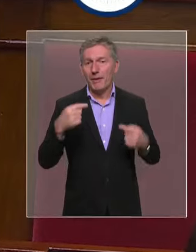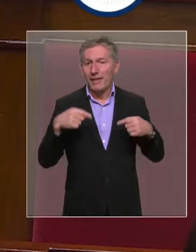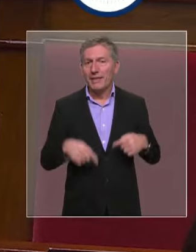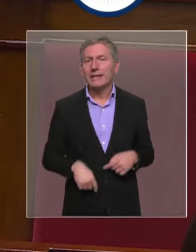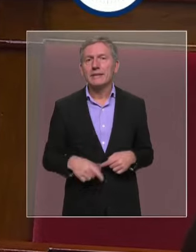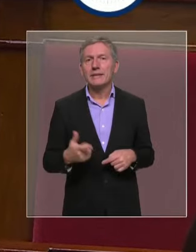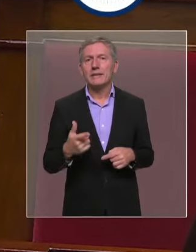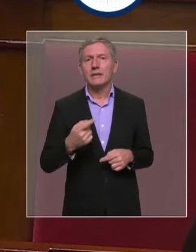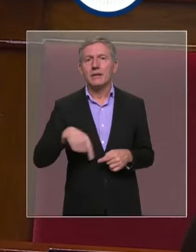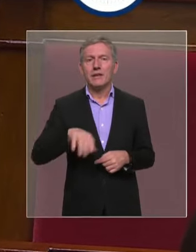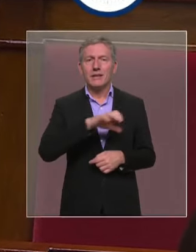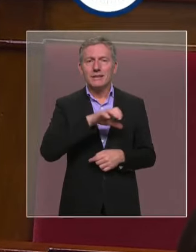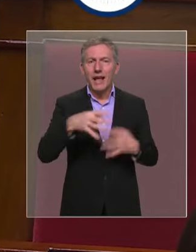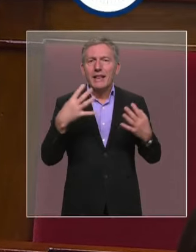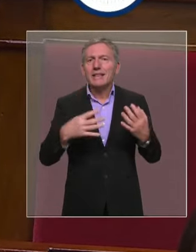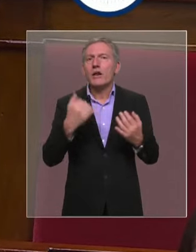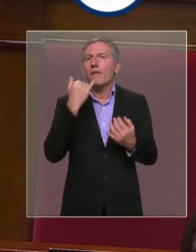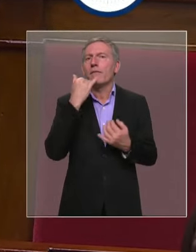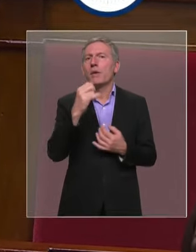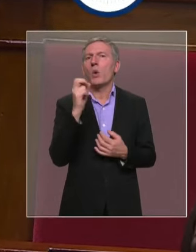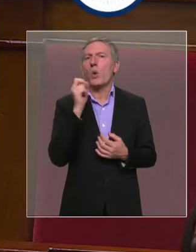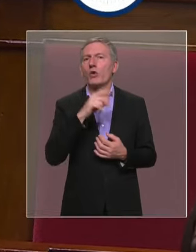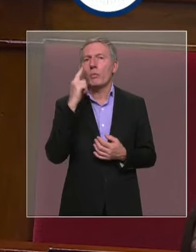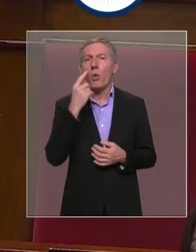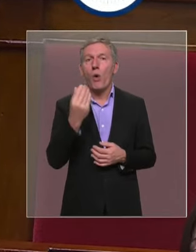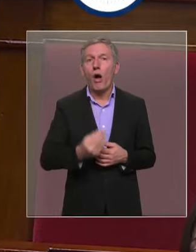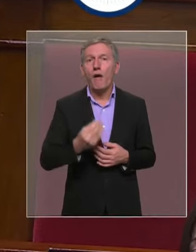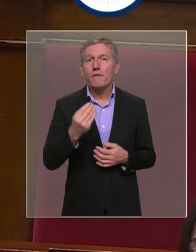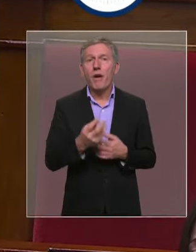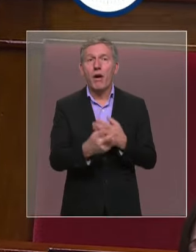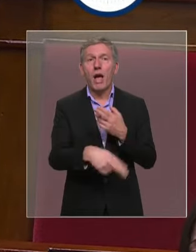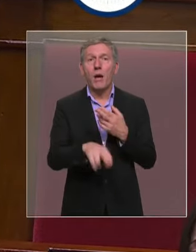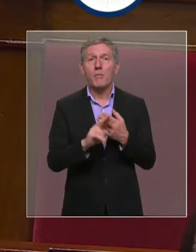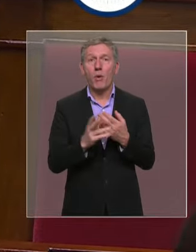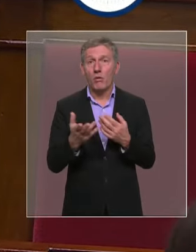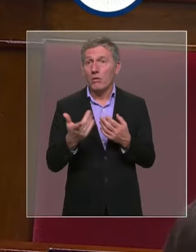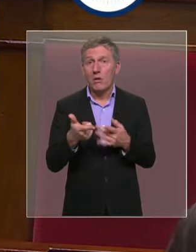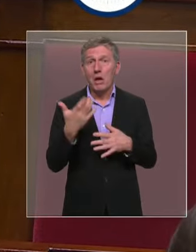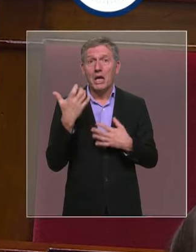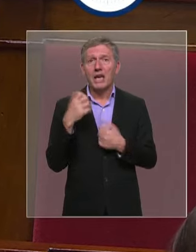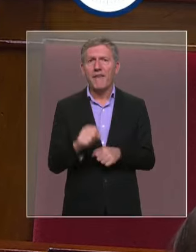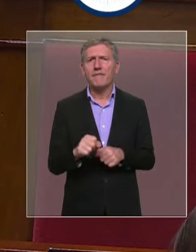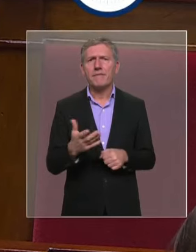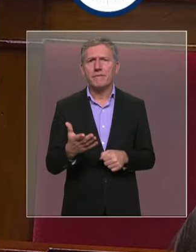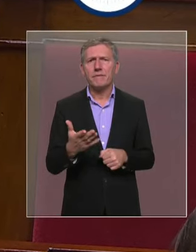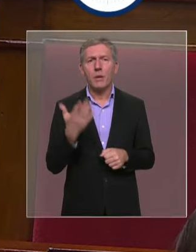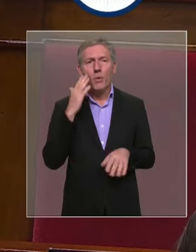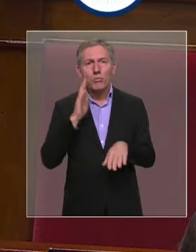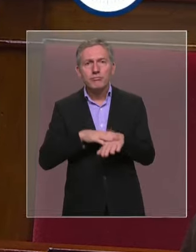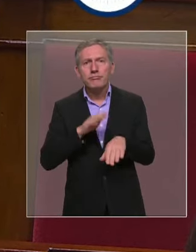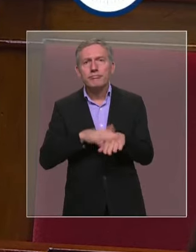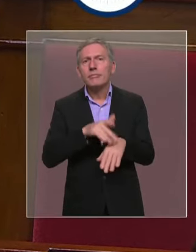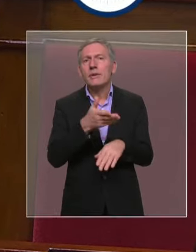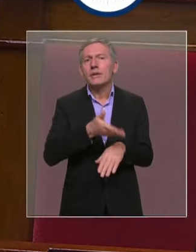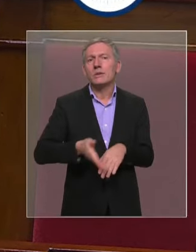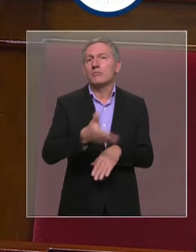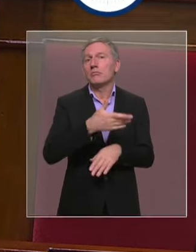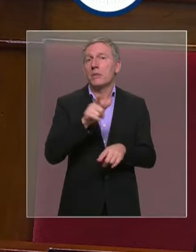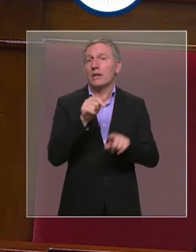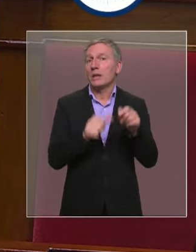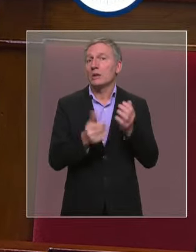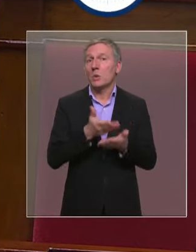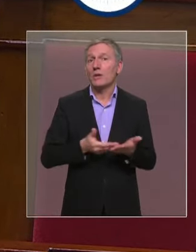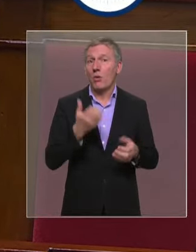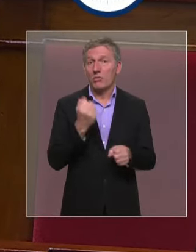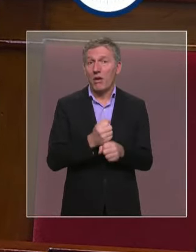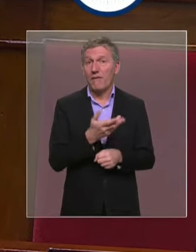Les répondants du 119, le numéro d'urgence pour les enfants en danger, sont en grève. Pour alerter sur leurs conditions de travail, et c'est